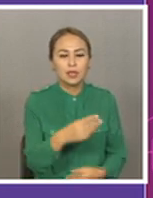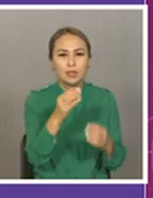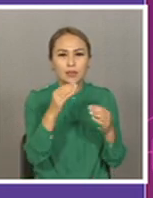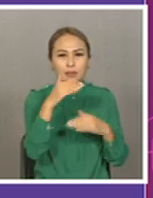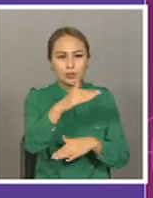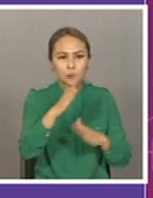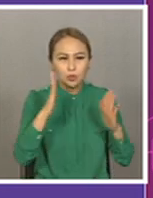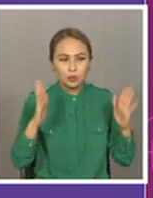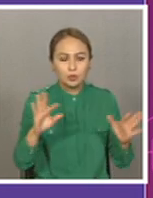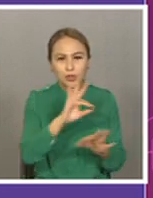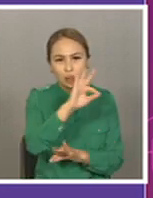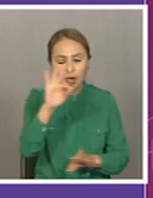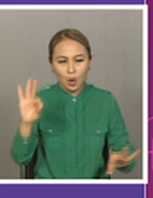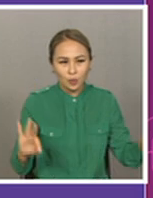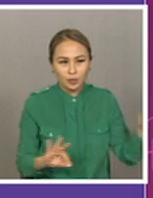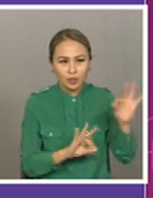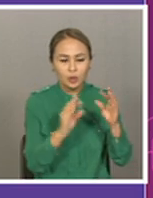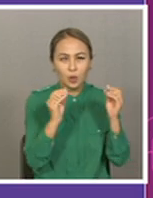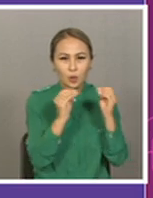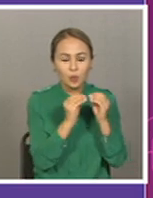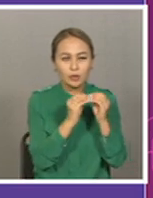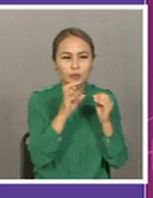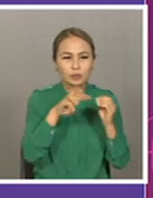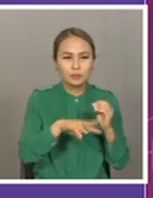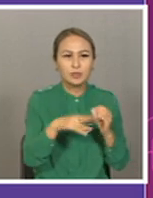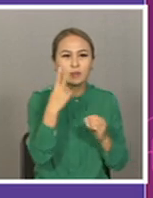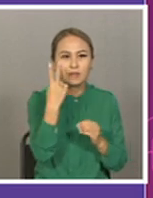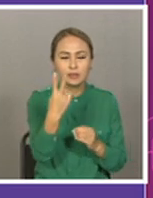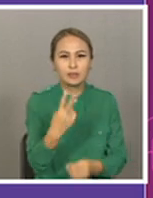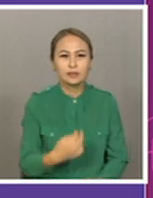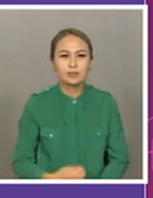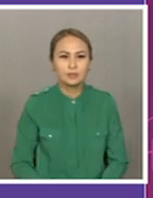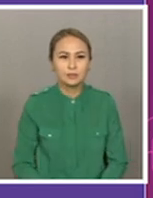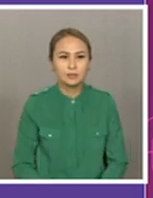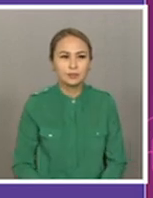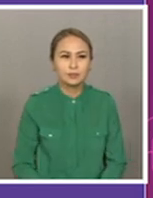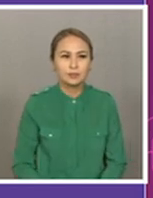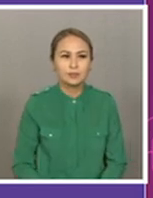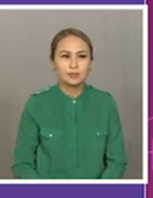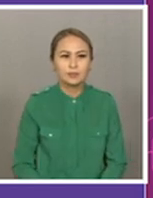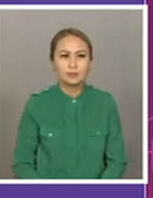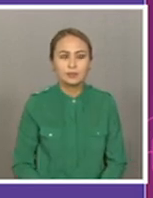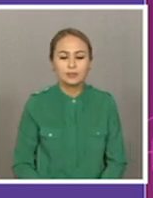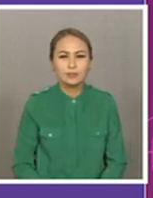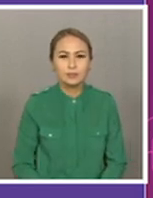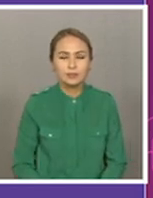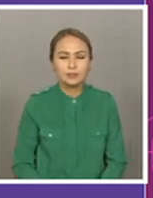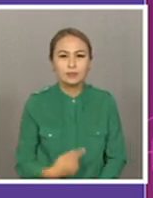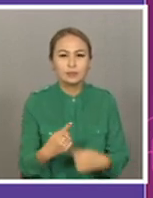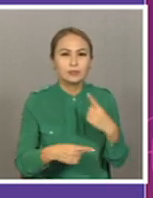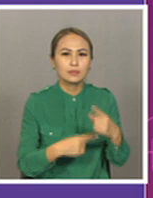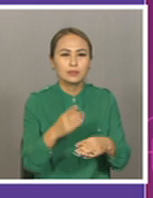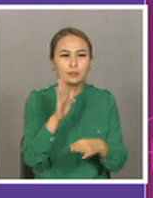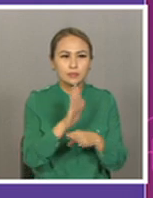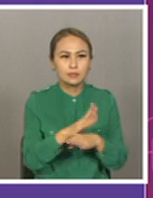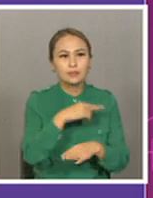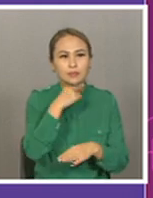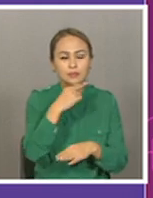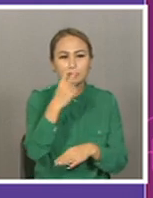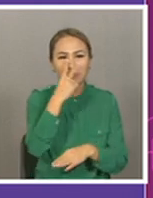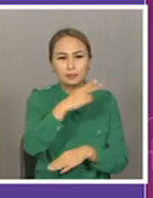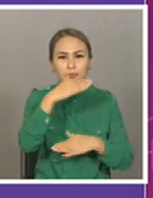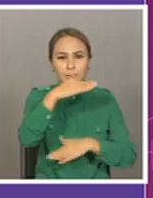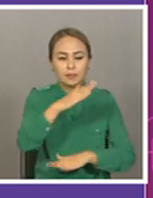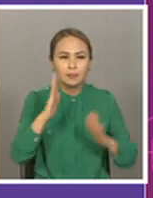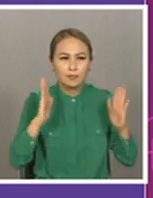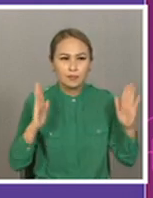бұрыштың ауданы 10 квадрат сантиметр болады. Ал енді келесі тапсырмаға назар аударайық. Тік төрт